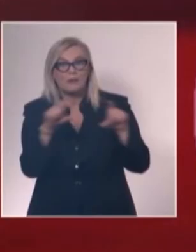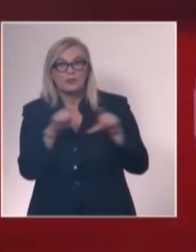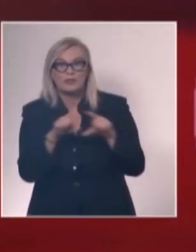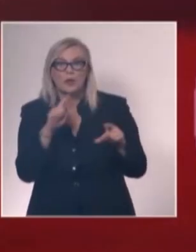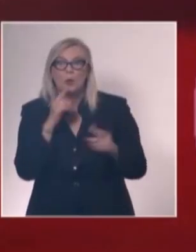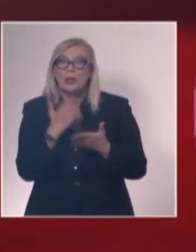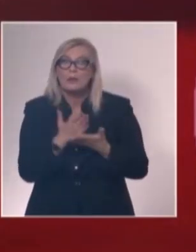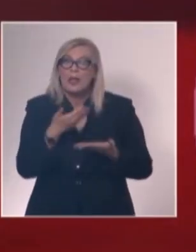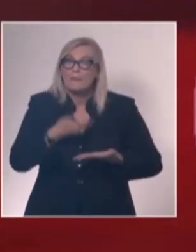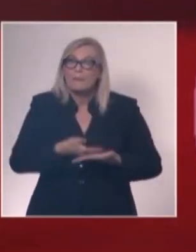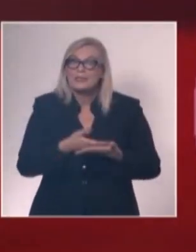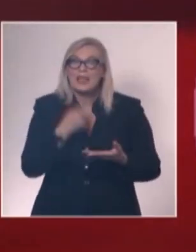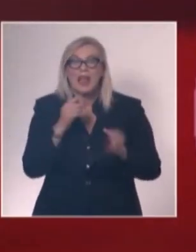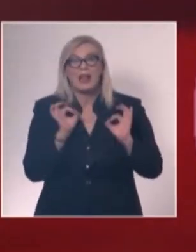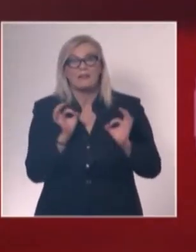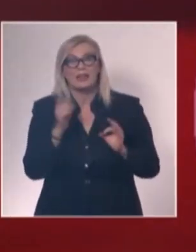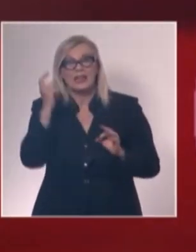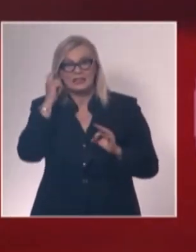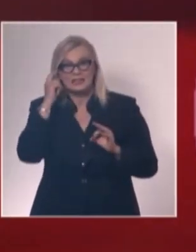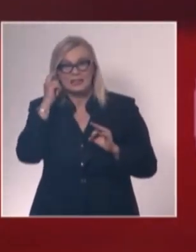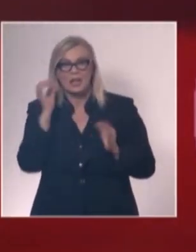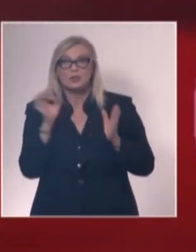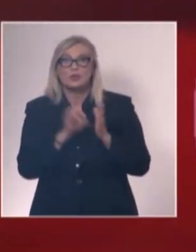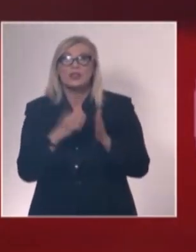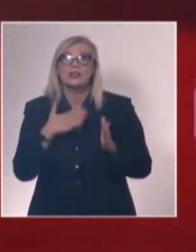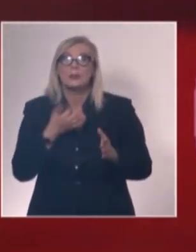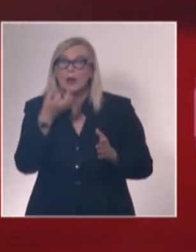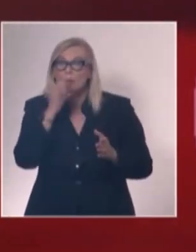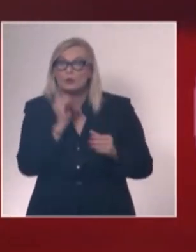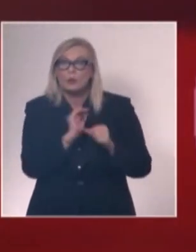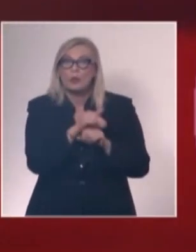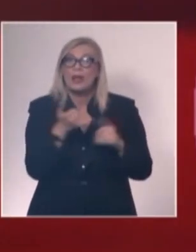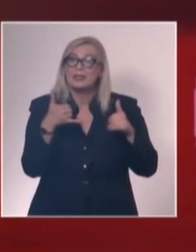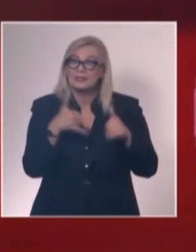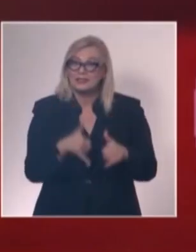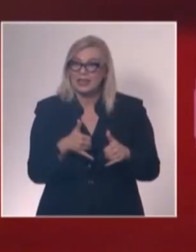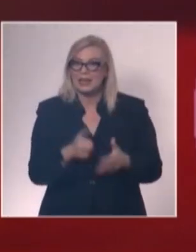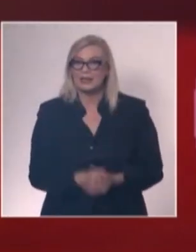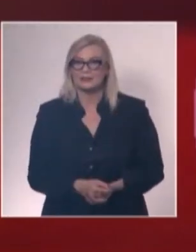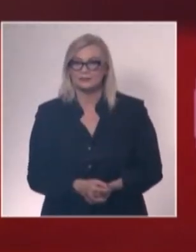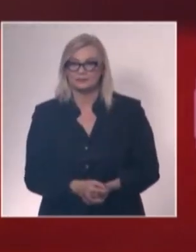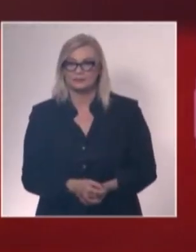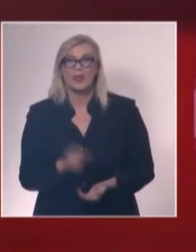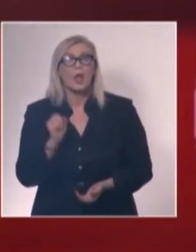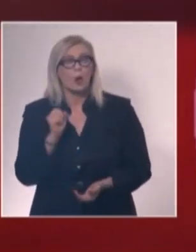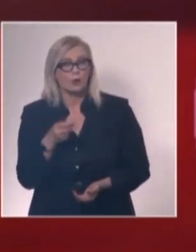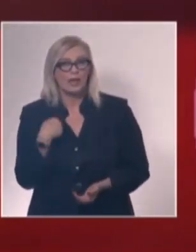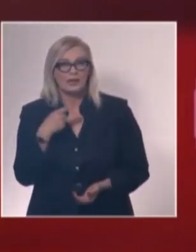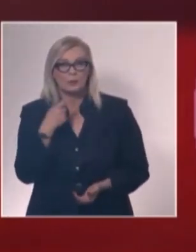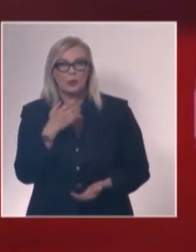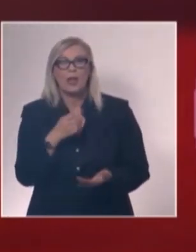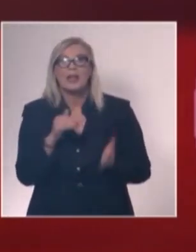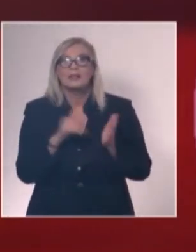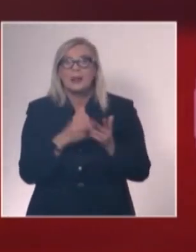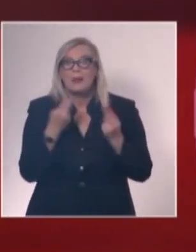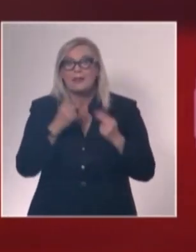на квалитет и на знаење, со цел да добиваат подобри услуги. Сега репер, и според мене тоа е во ред, е